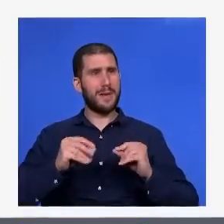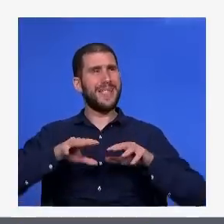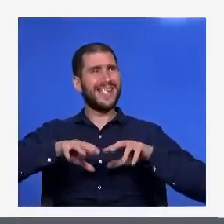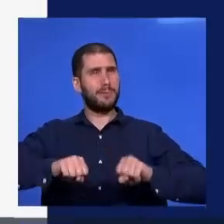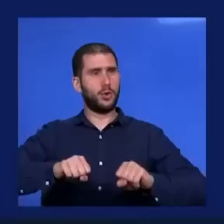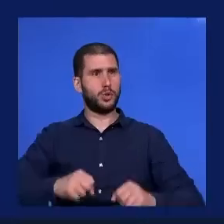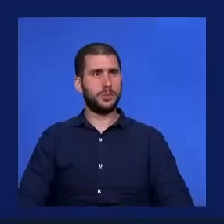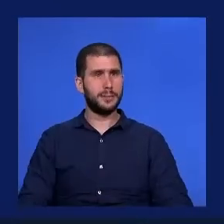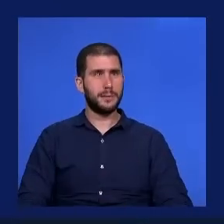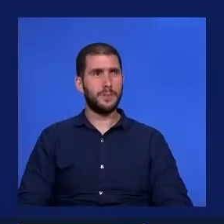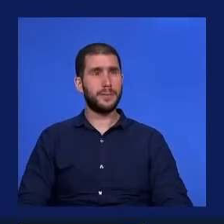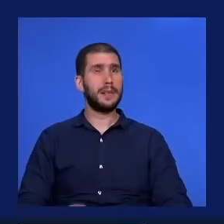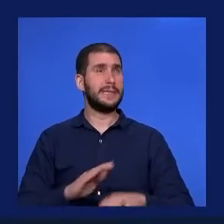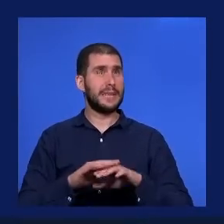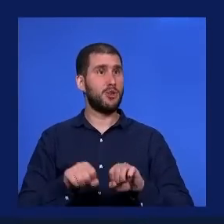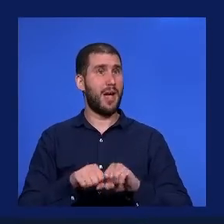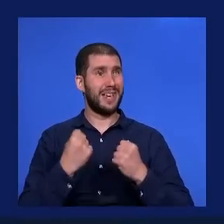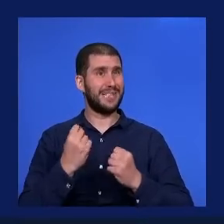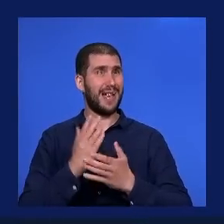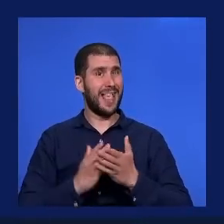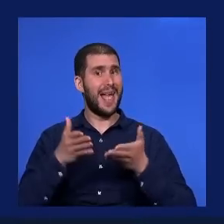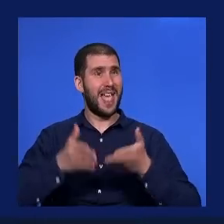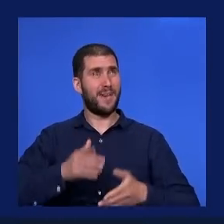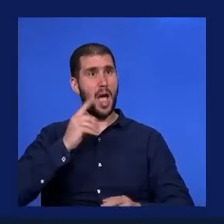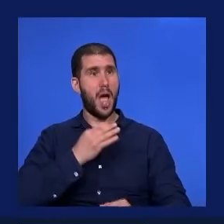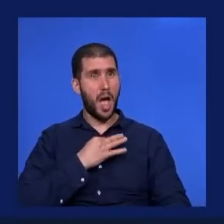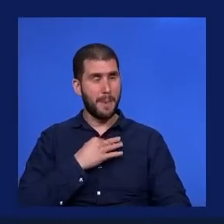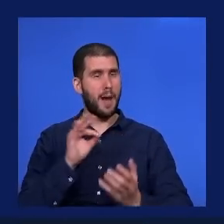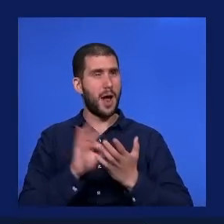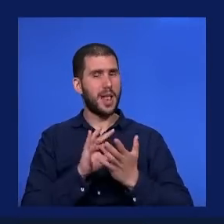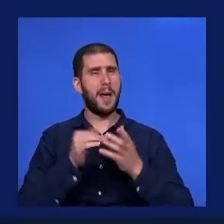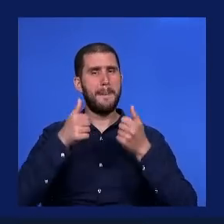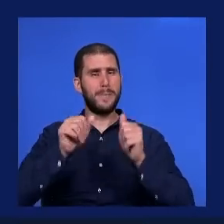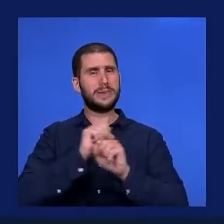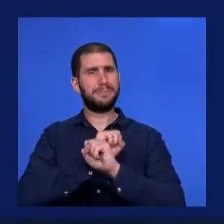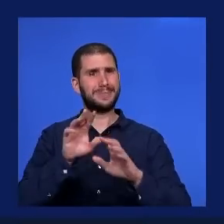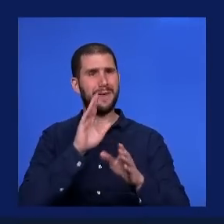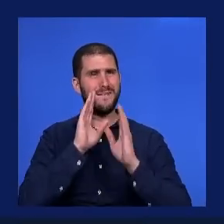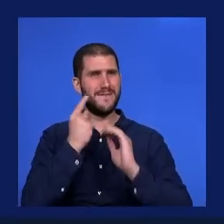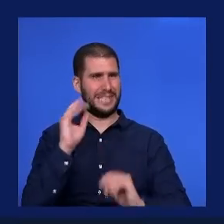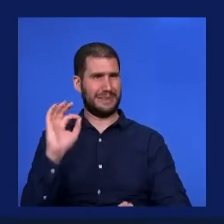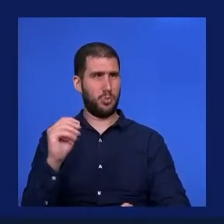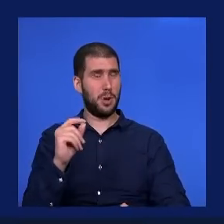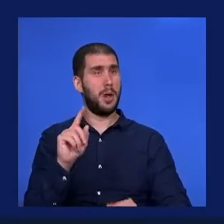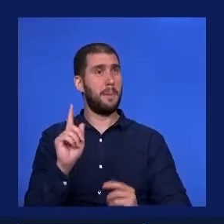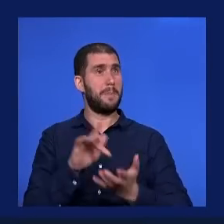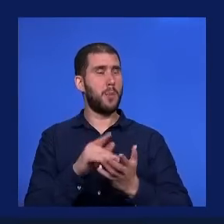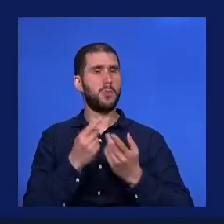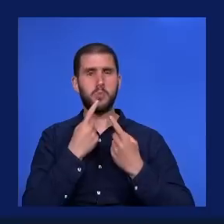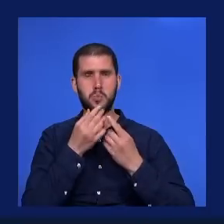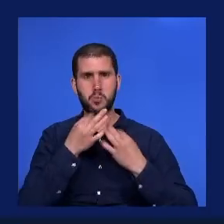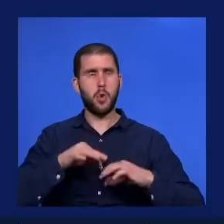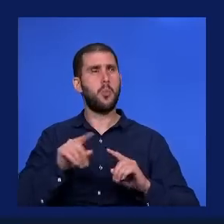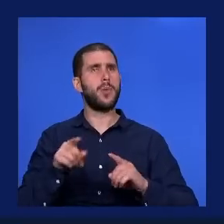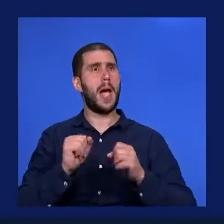כיבוש". סורי שהרסתי לחמה את ההלוויה של אבא שלי, כתבה בפוסט שפרסמה בפייסבוק שלה, כל המקומות קשרים למחאה